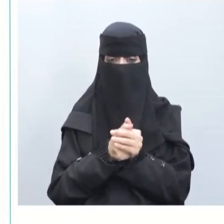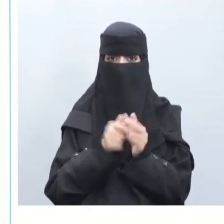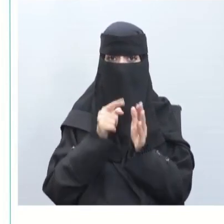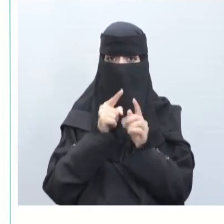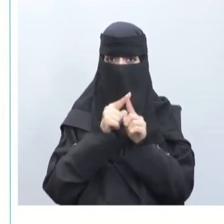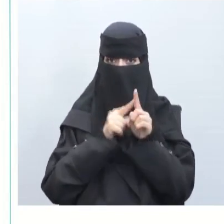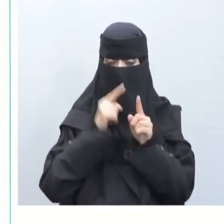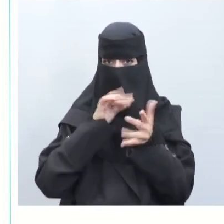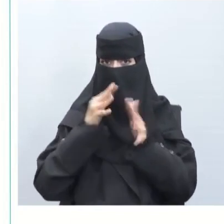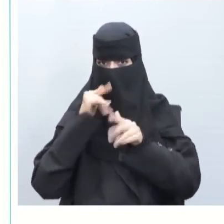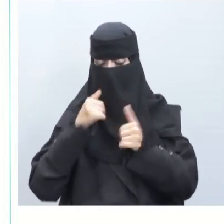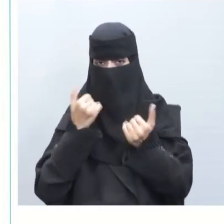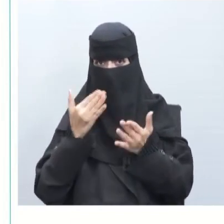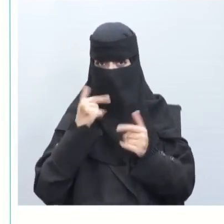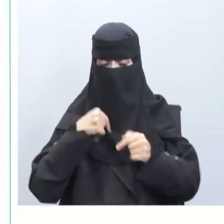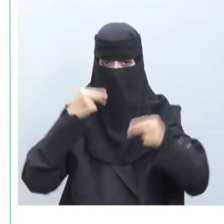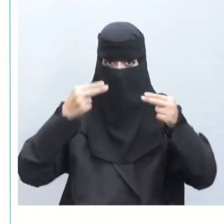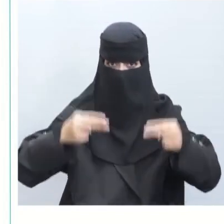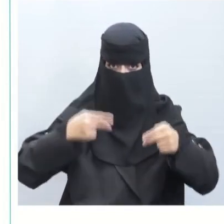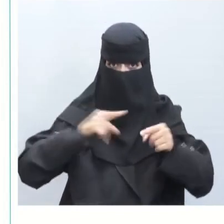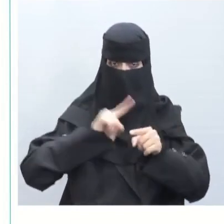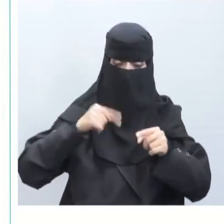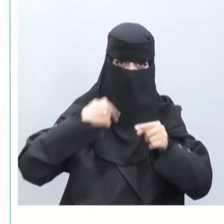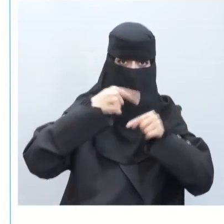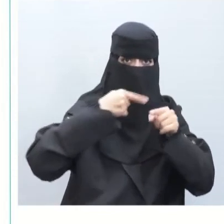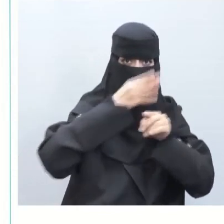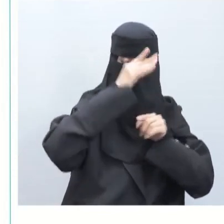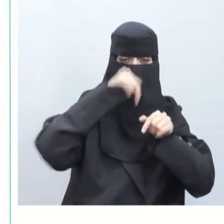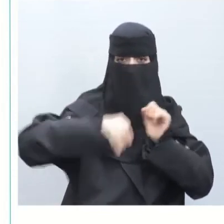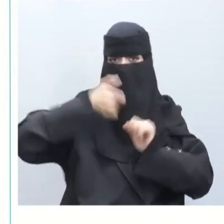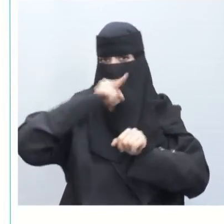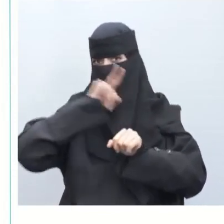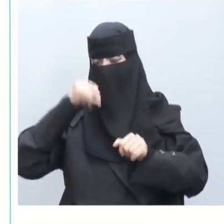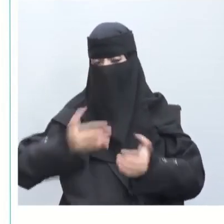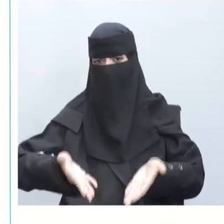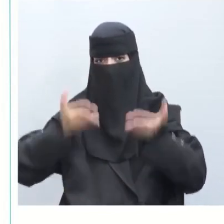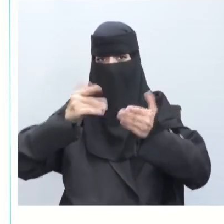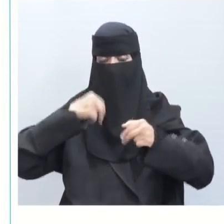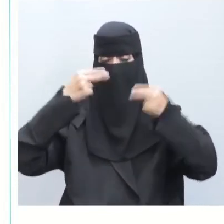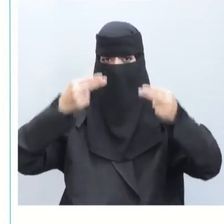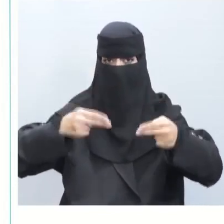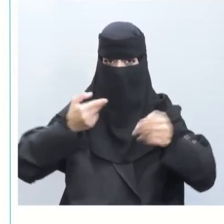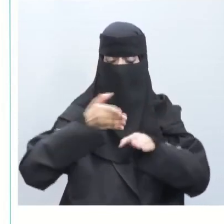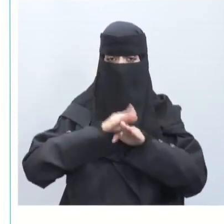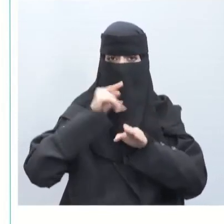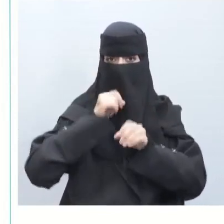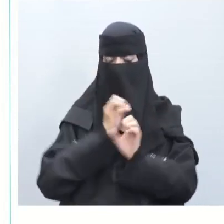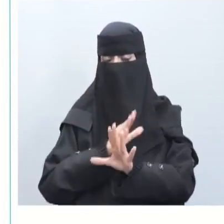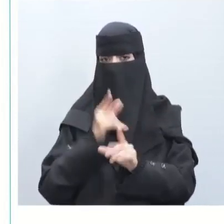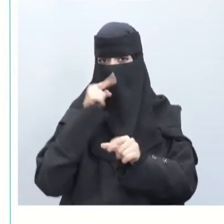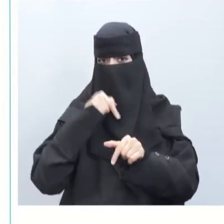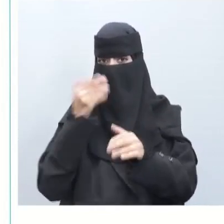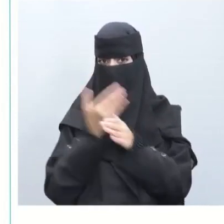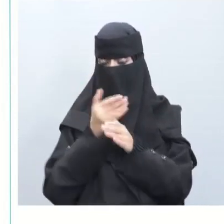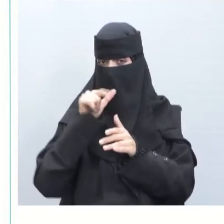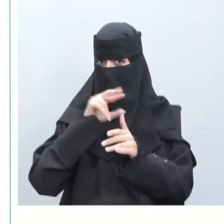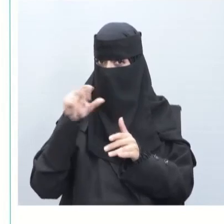حينما لا تكون الفعاليه مستدامه وغير مفيده يفضل بالتاكيد عدم اقامه عاليه على الاطلاق لان